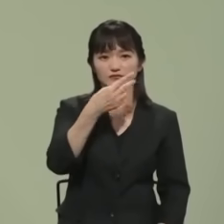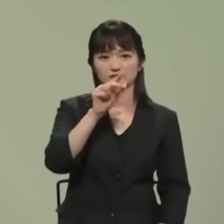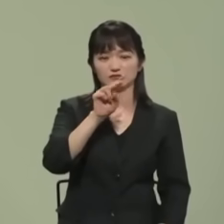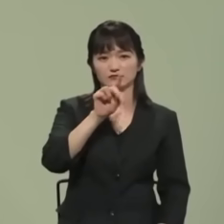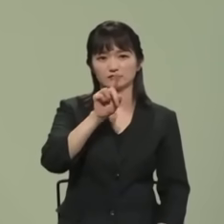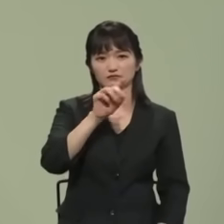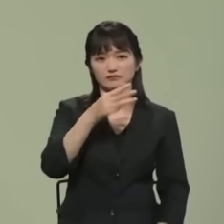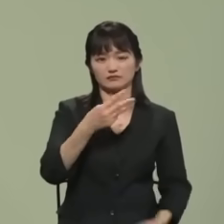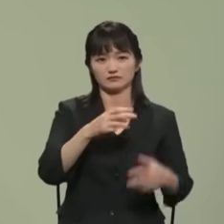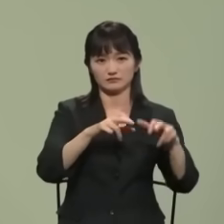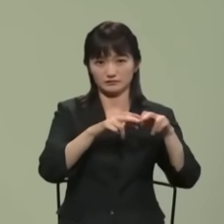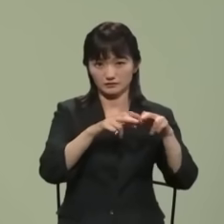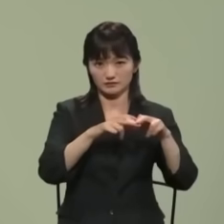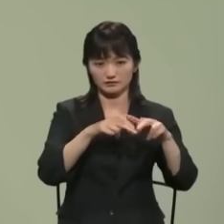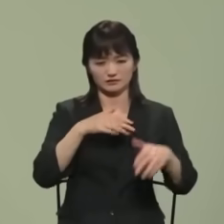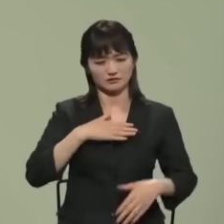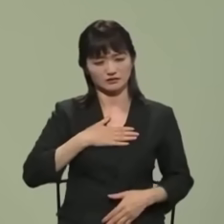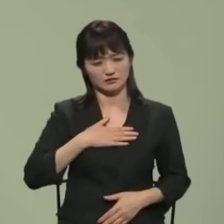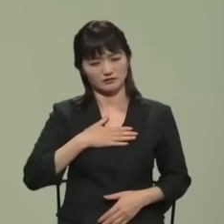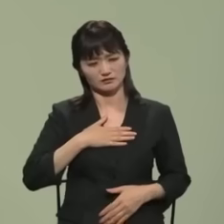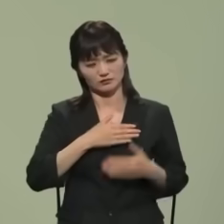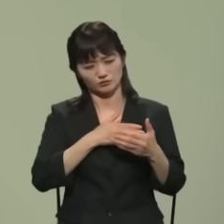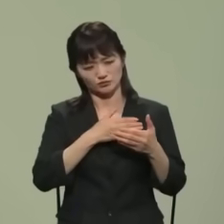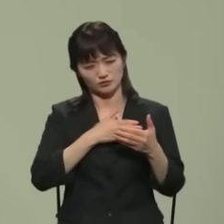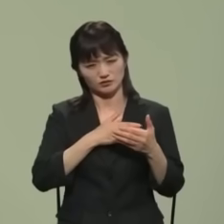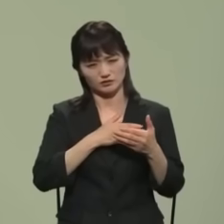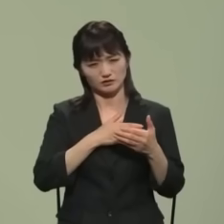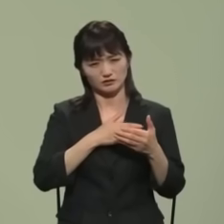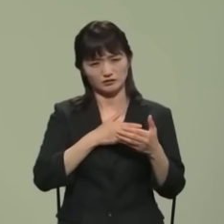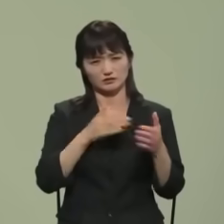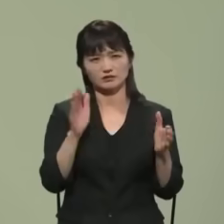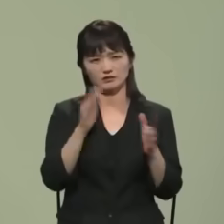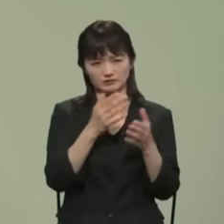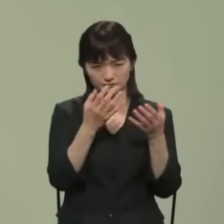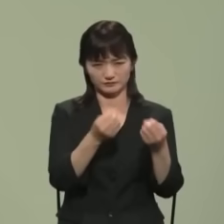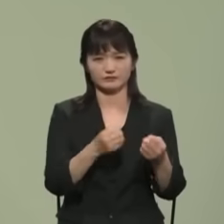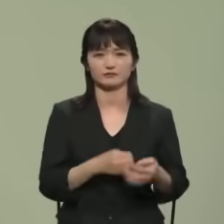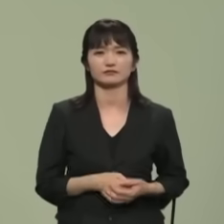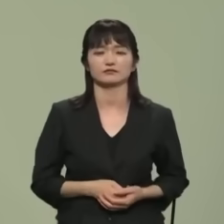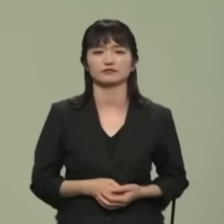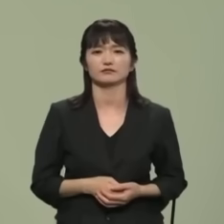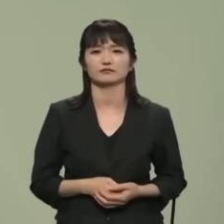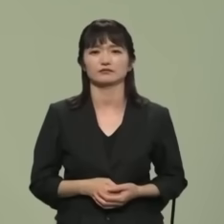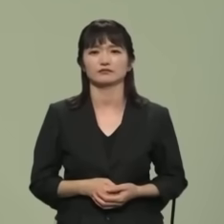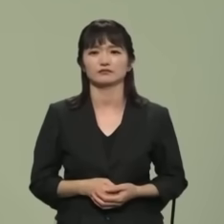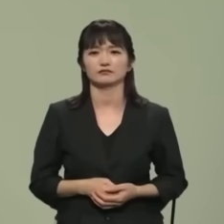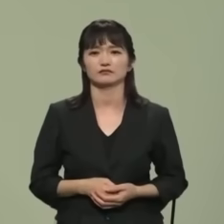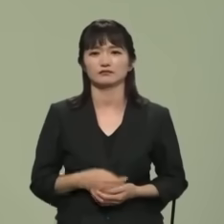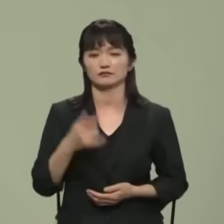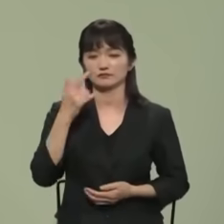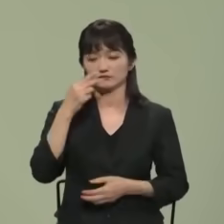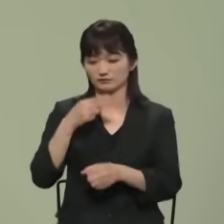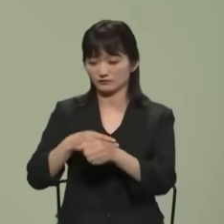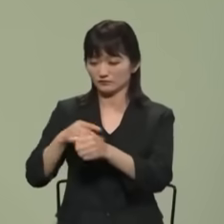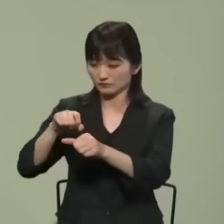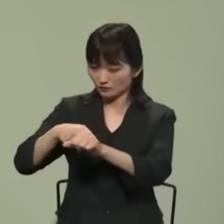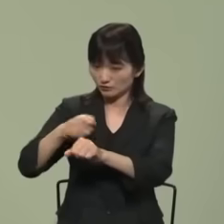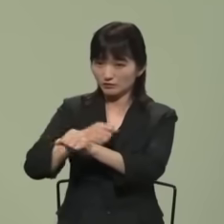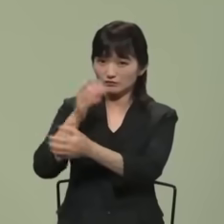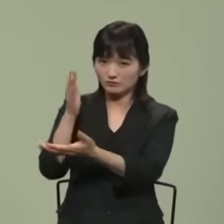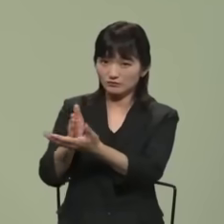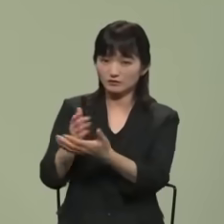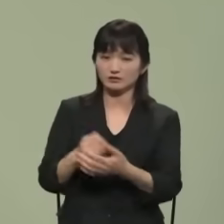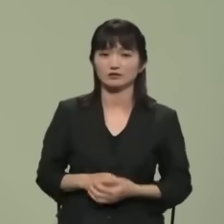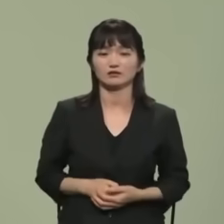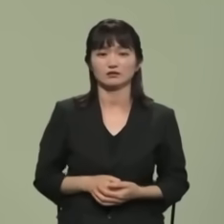있는 아이들이 좀 많다 많거든요 그러면 여기에서 뭔가 교사에 대한 어떤 처벌을 해야 되느냐 아니면 문제 있는